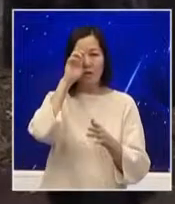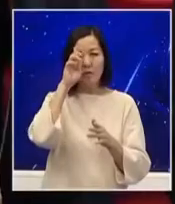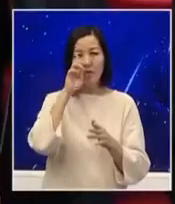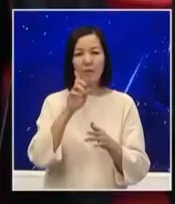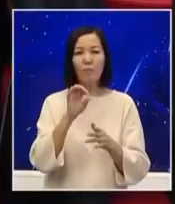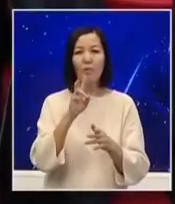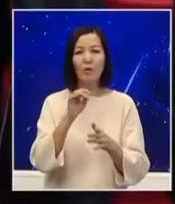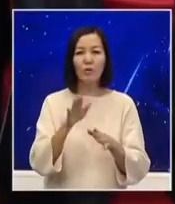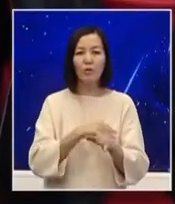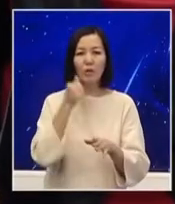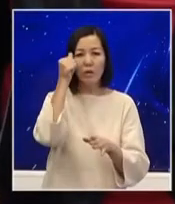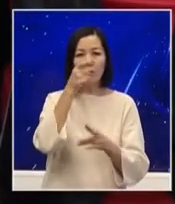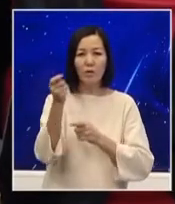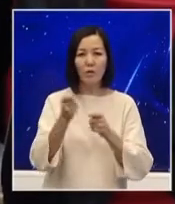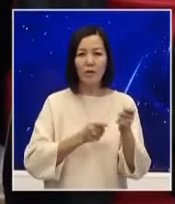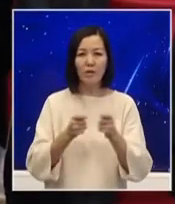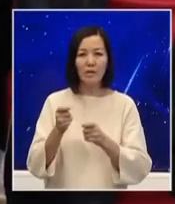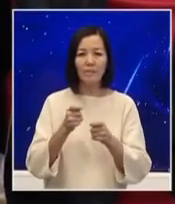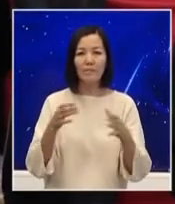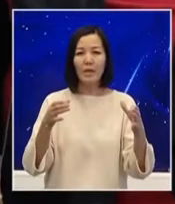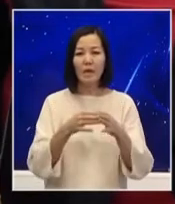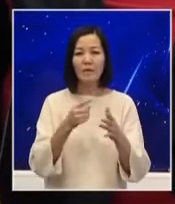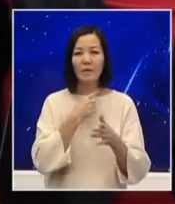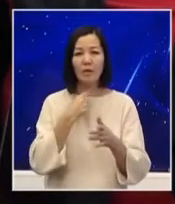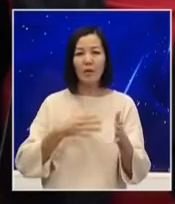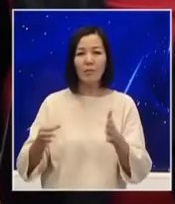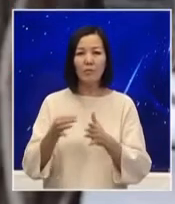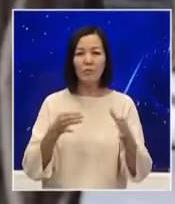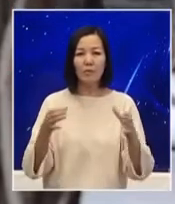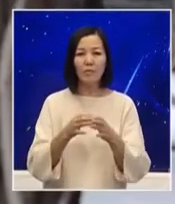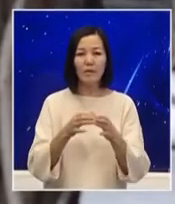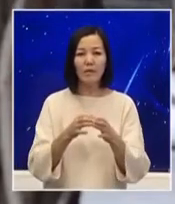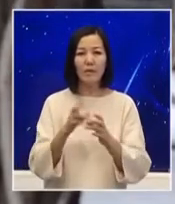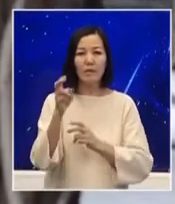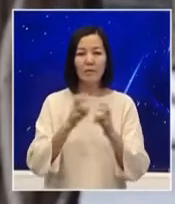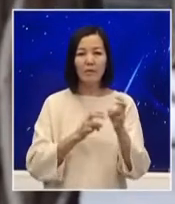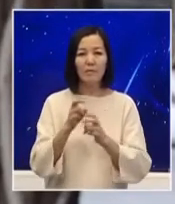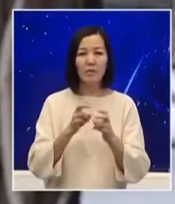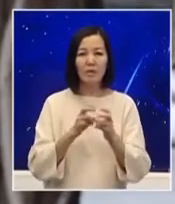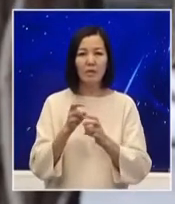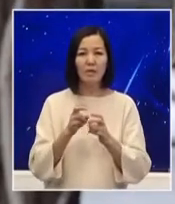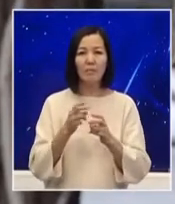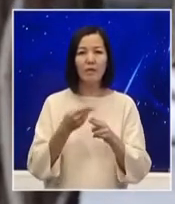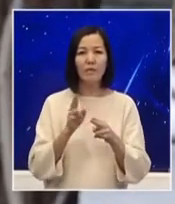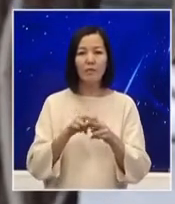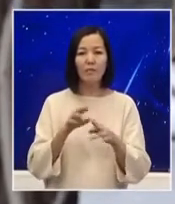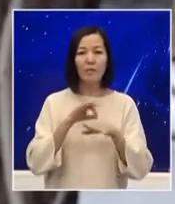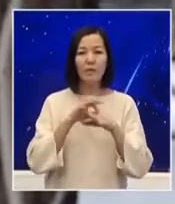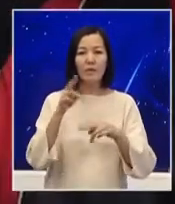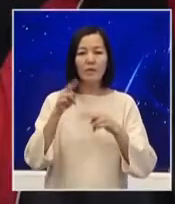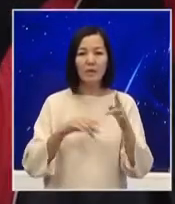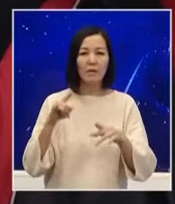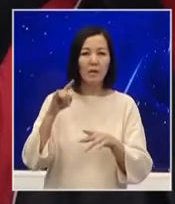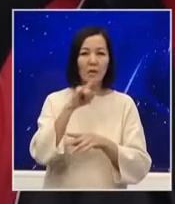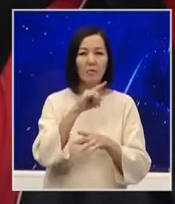страны. Булат долгие годы руководил отделом Талдыкурганского областного комитета партии промышленного производства. При нем велось строительство